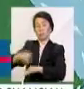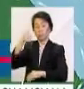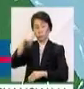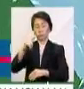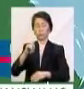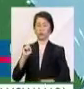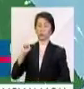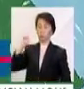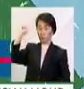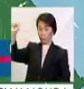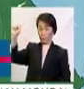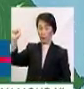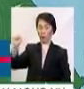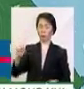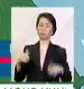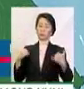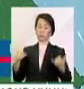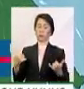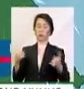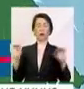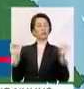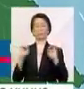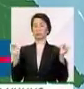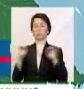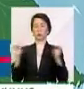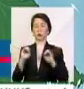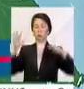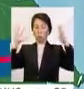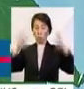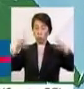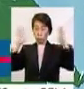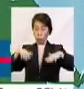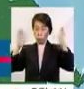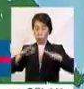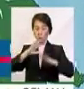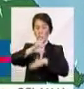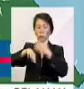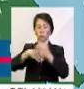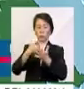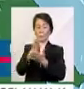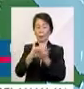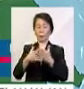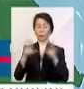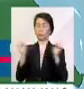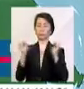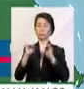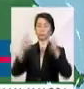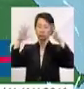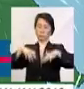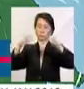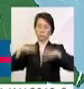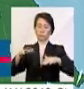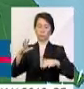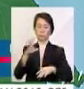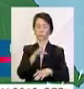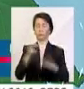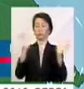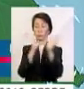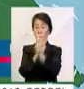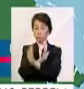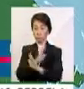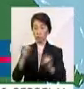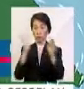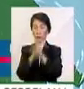negeri Sabah pula, buat masa ini tiada hujan dicerap di hampir kesemua bahagian di negeri Sabah. Manakala di negeri Sarawak